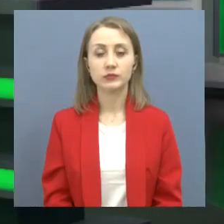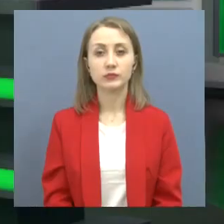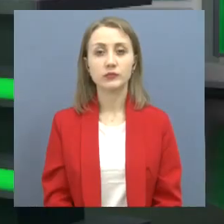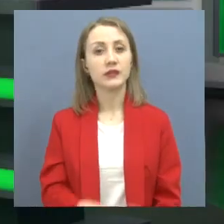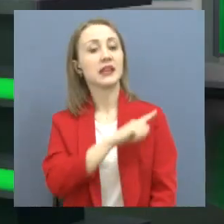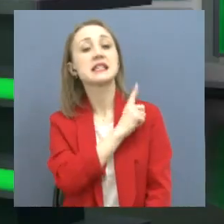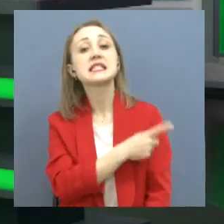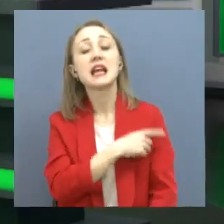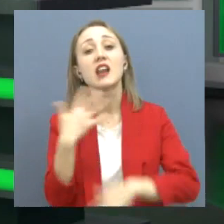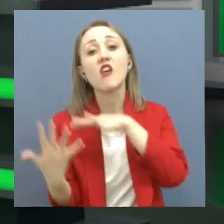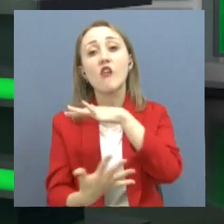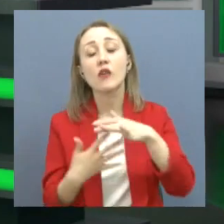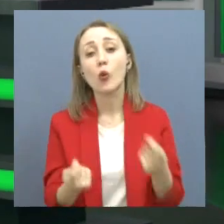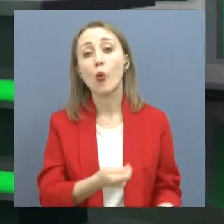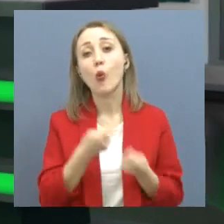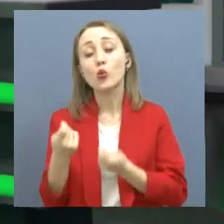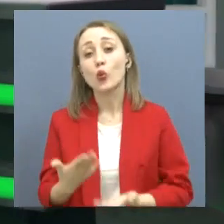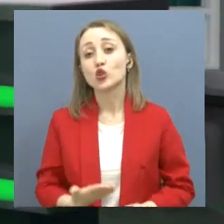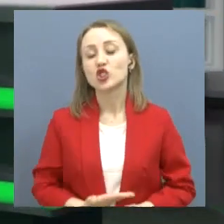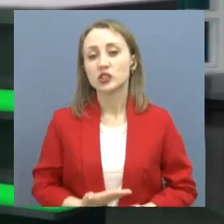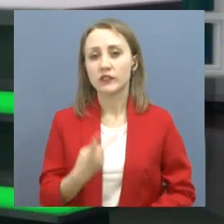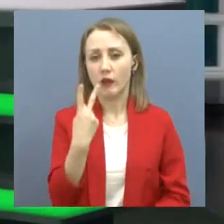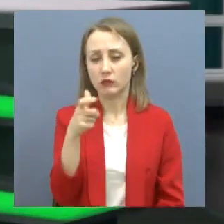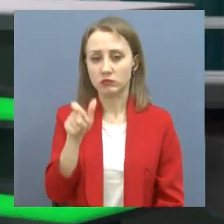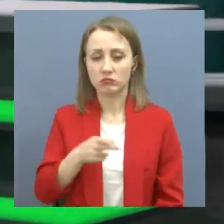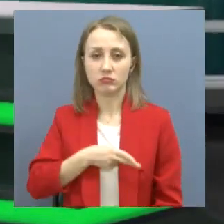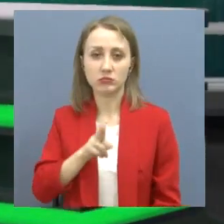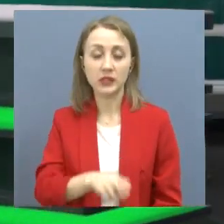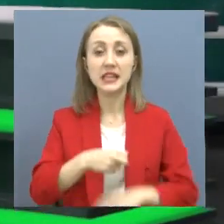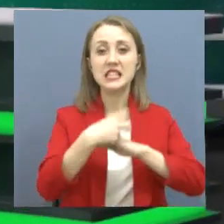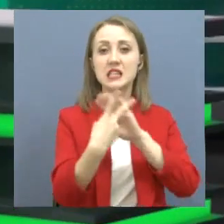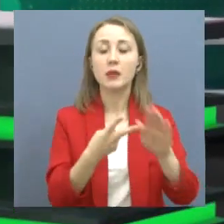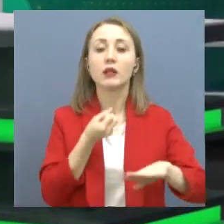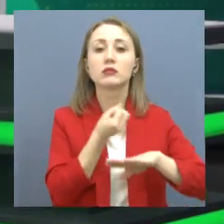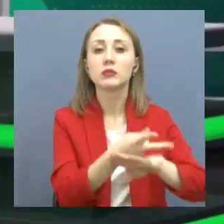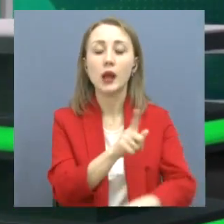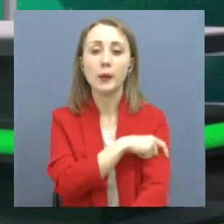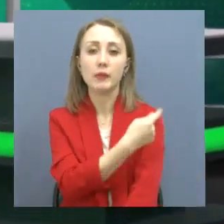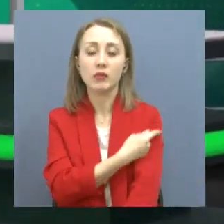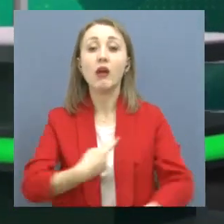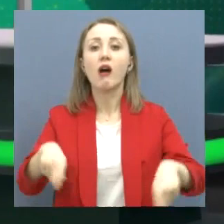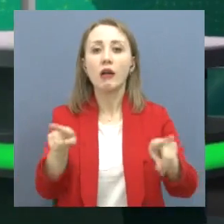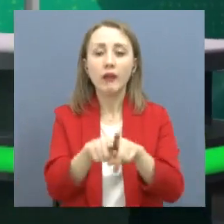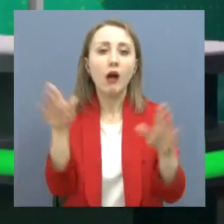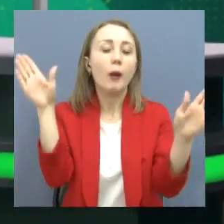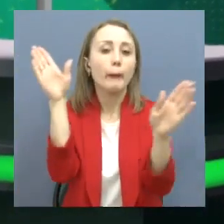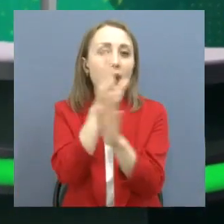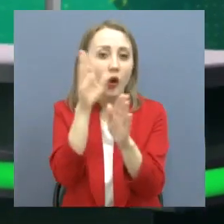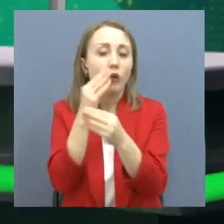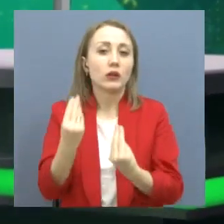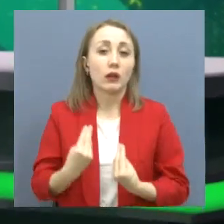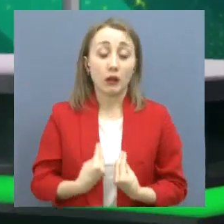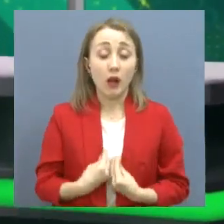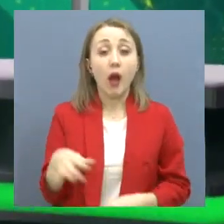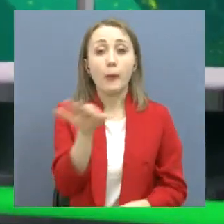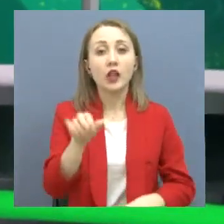Сильный ураганный ветер унес жизни 2 человек, еще 17 на амбулаторном лечении. Таковы последствия природной стихии. В областном